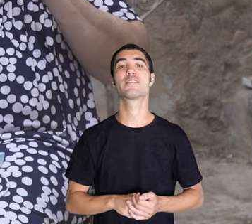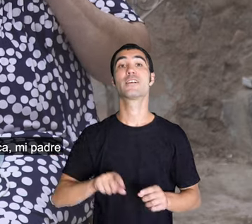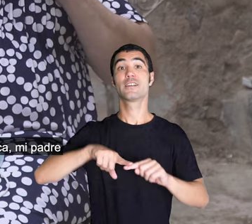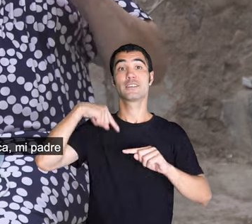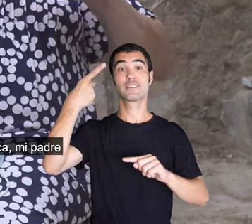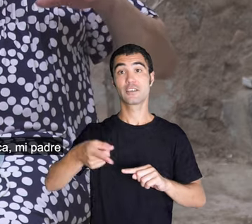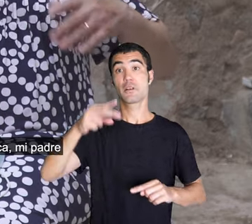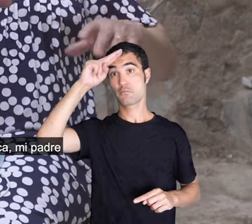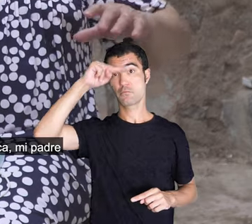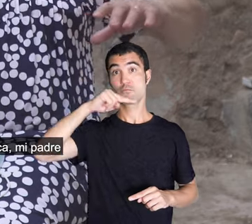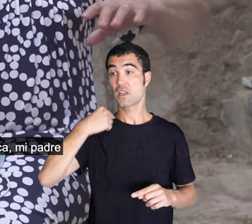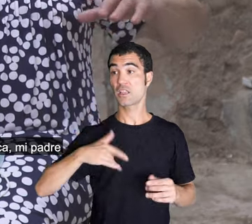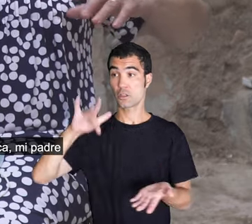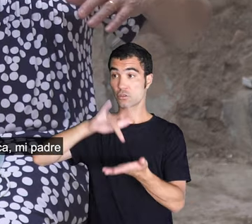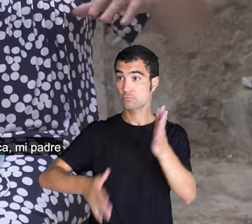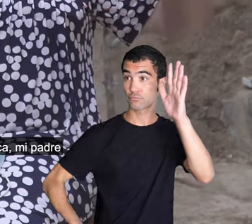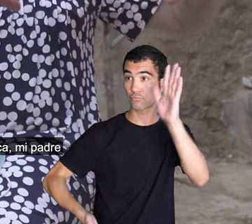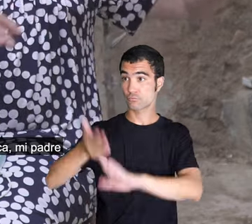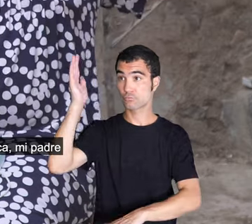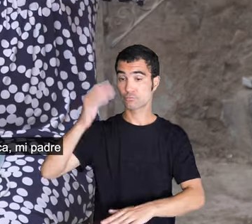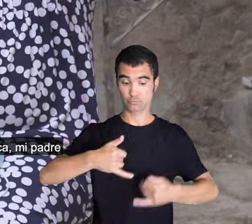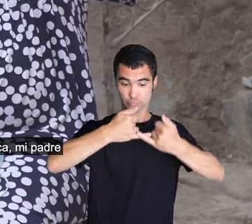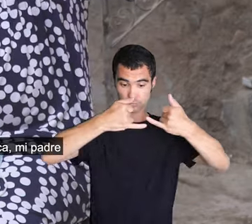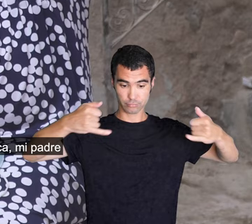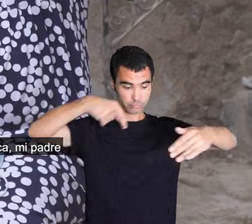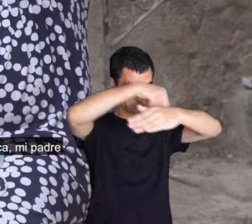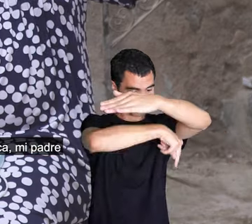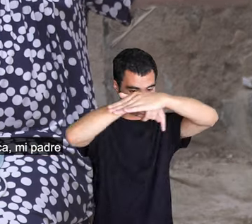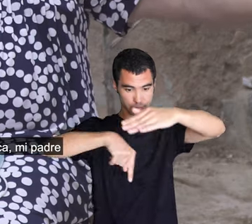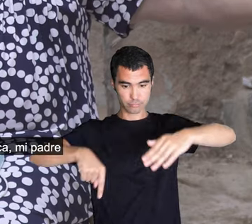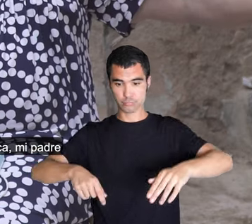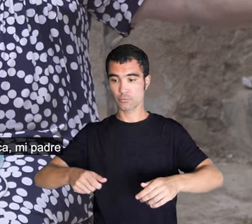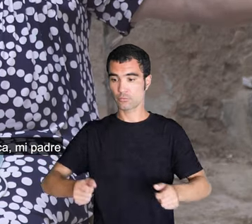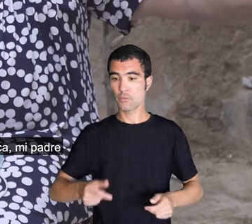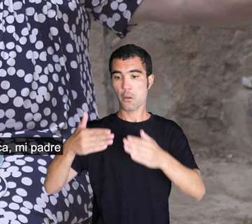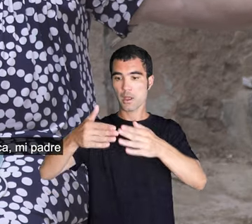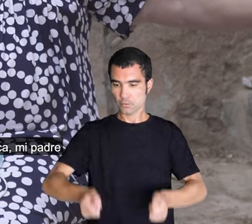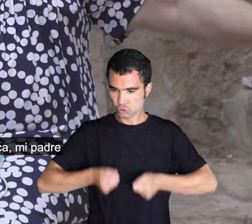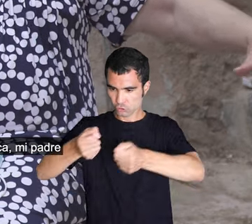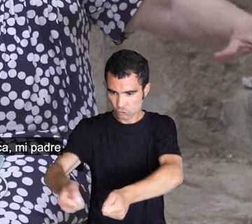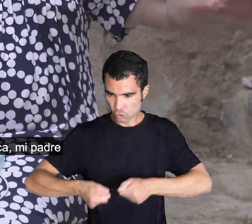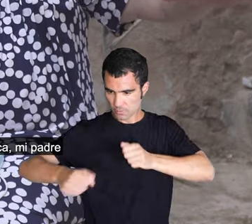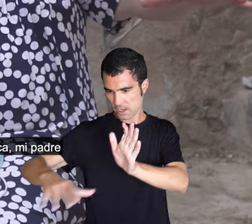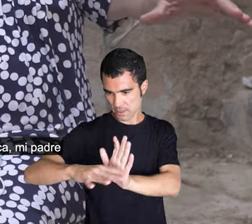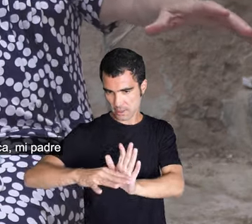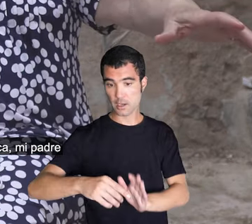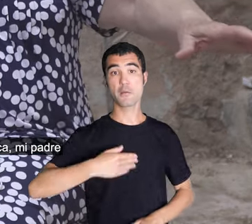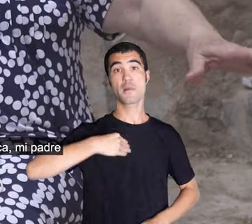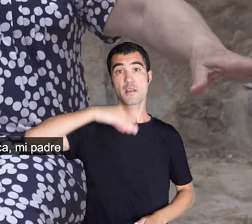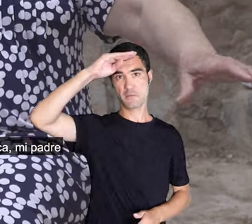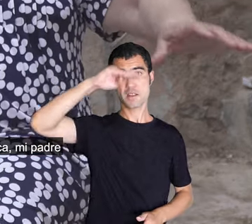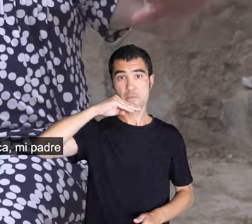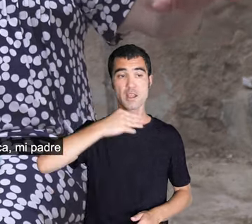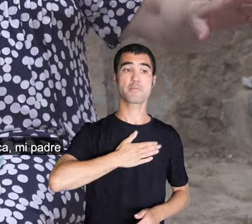d'una que mon pare ja havia partit, i li havien duit els palangres a veure sa barca, mon pare se n'anava, un dels meus